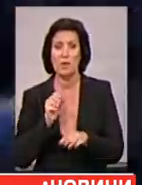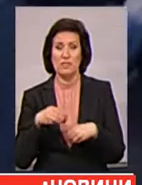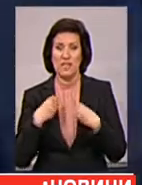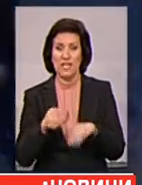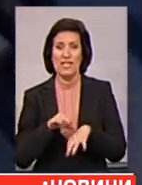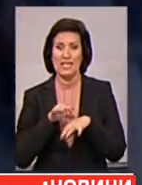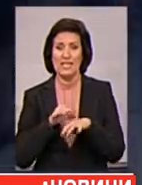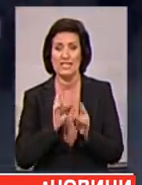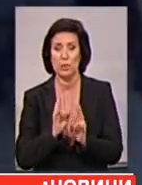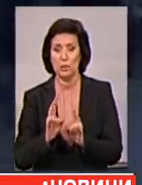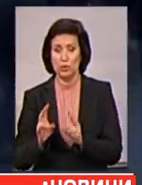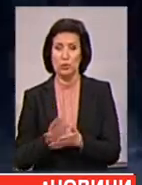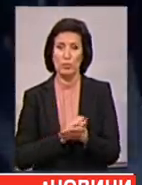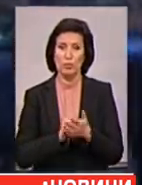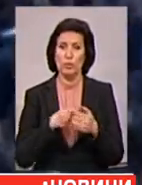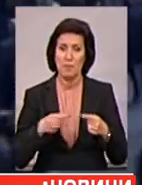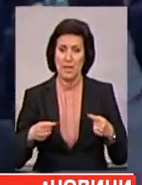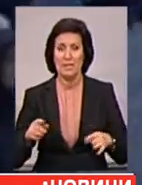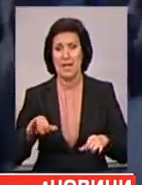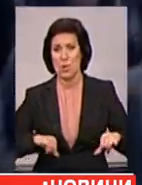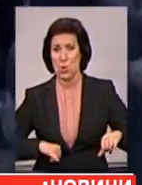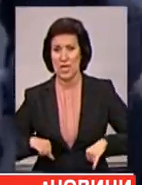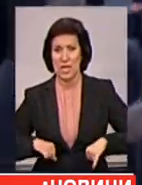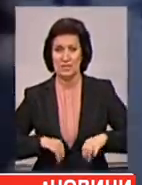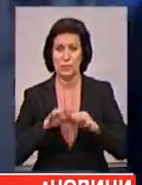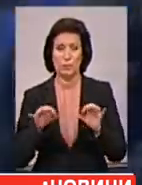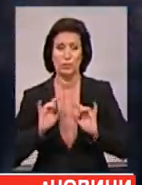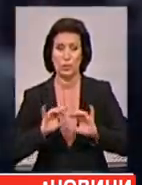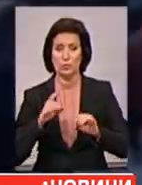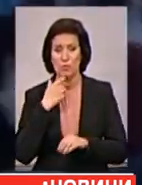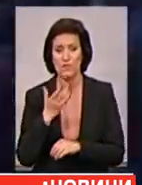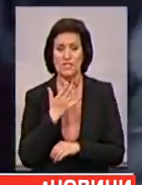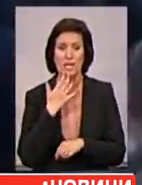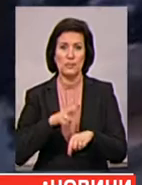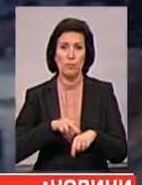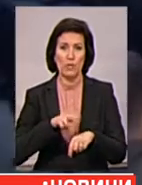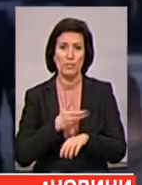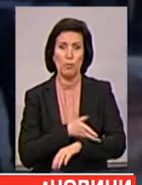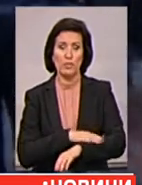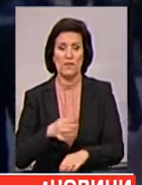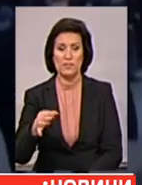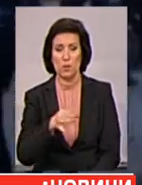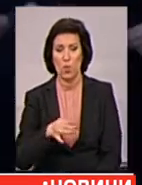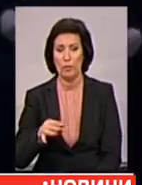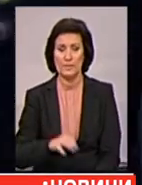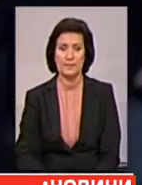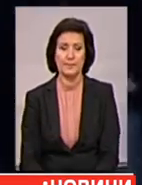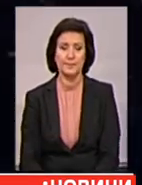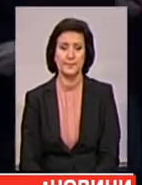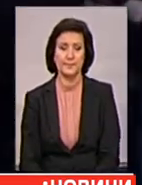тілесних ушкоджень, пошкодження майна та хуліганство. Подробиці розповів речник Нацполіції в Полтавській області Юрій